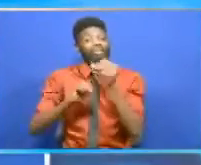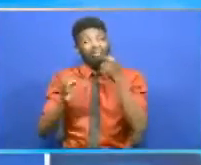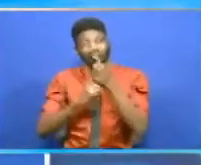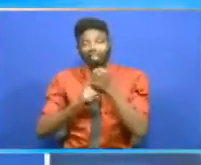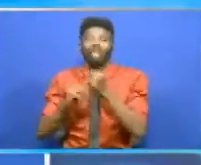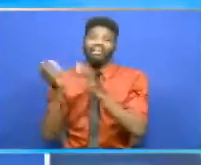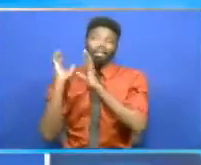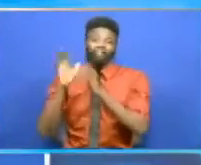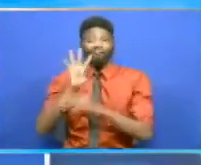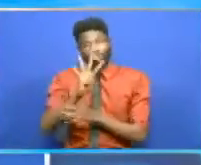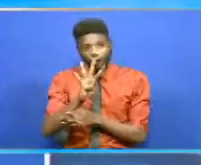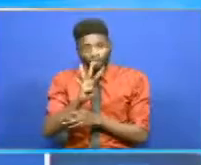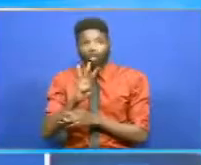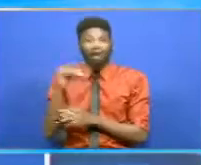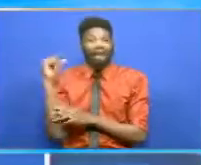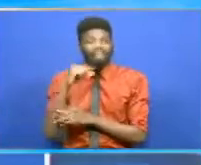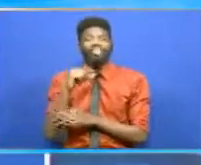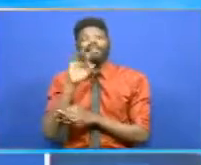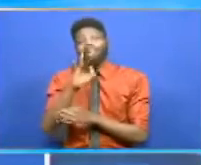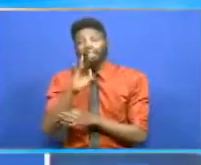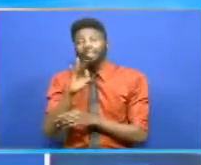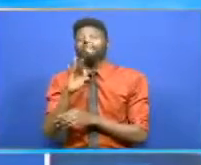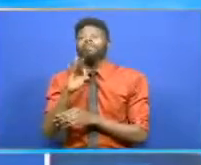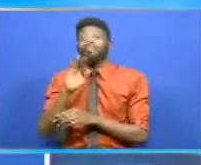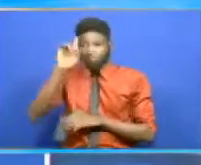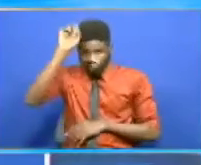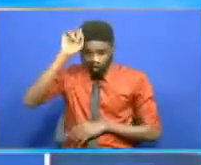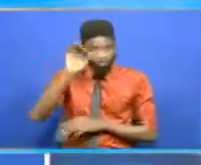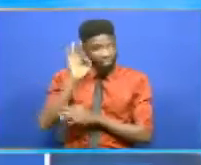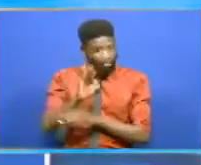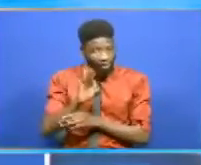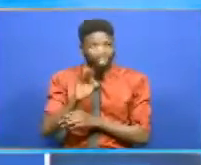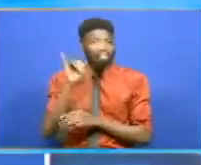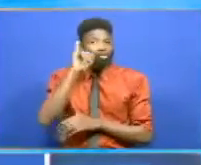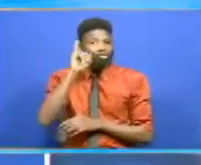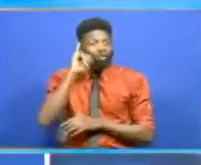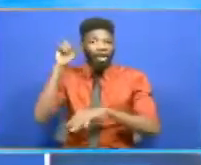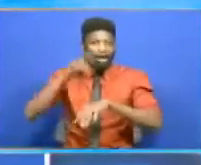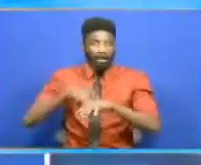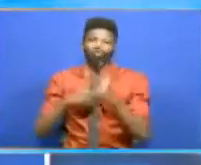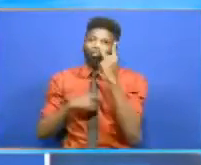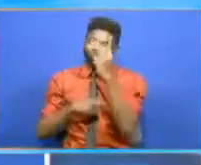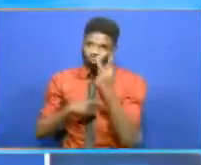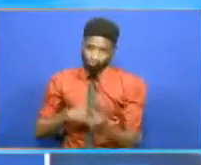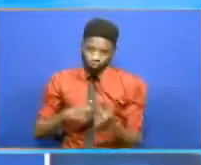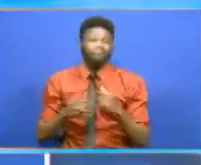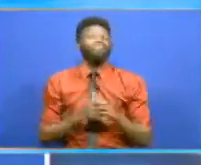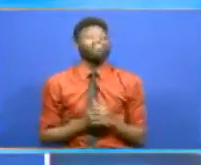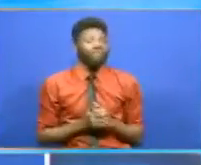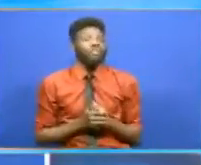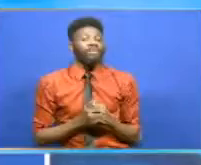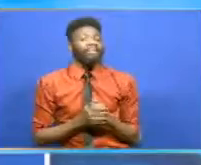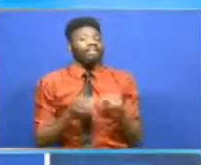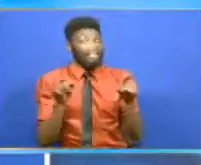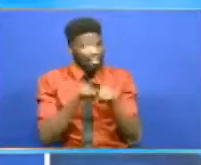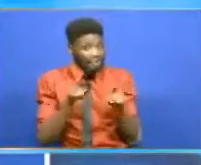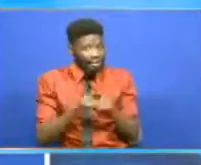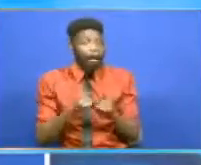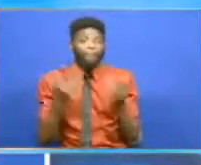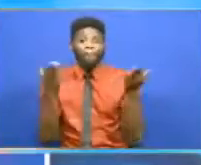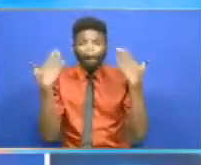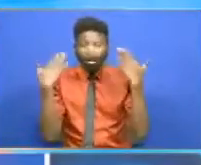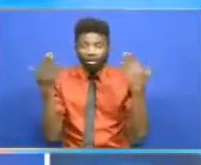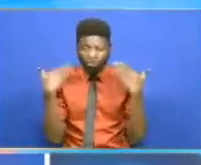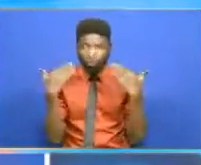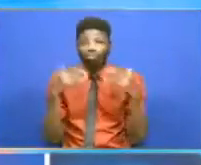4, Garissa 3, Nyandarua 3, Isiolo and Embu both have 2 cases, whereas Meru,